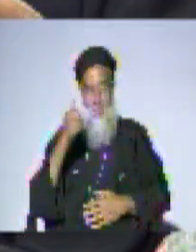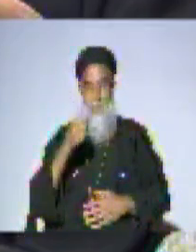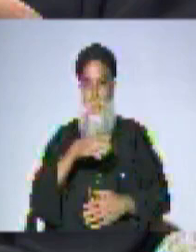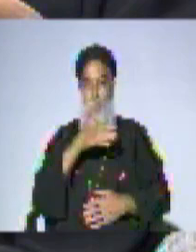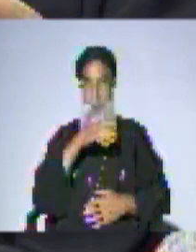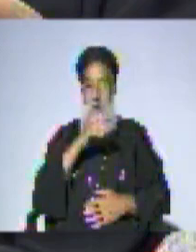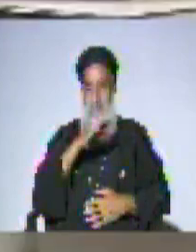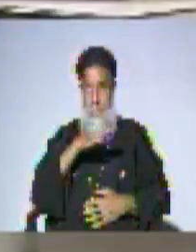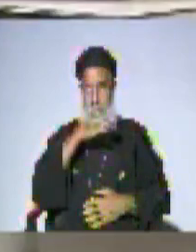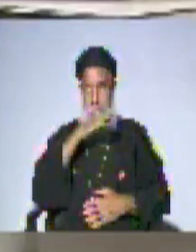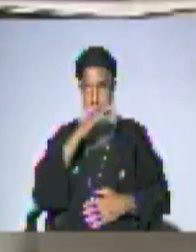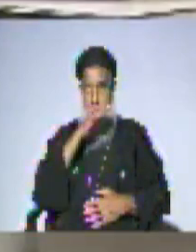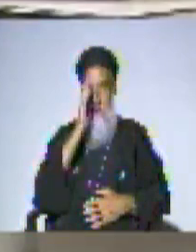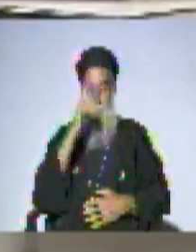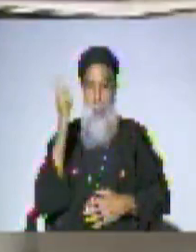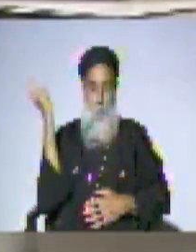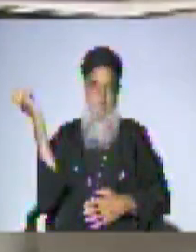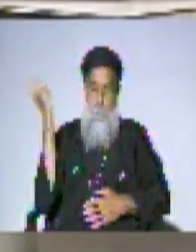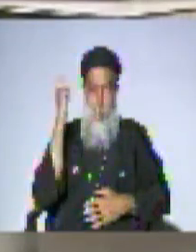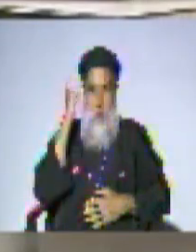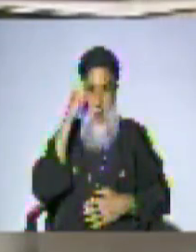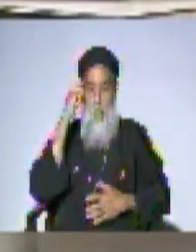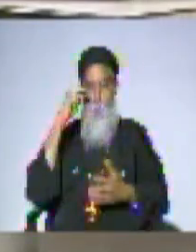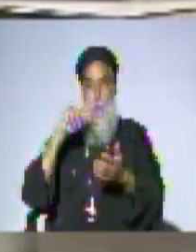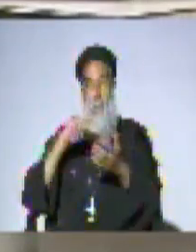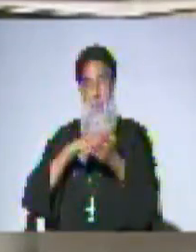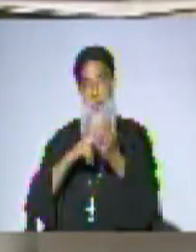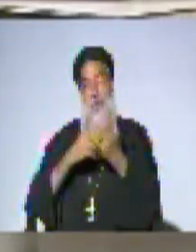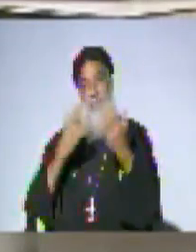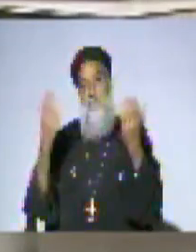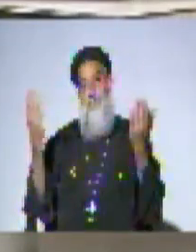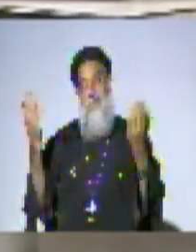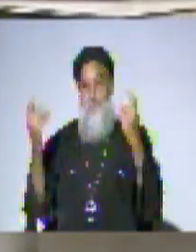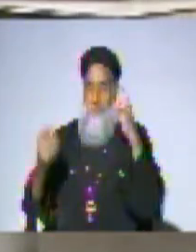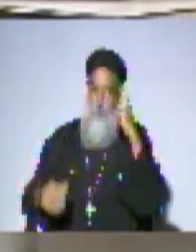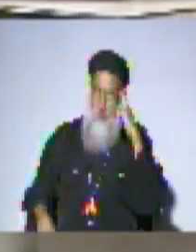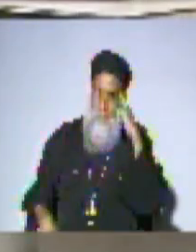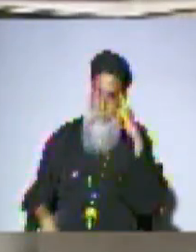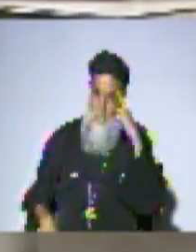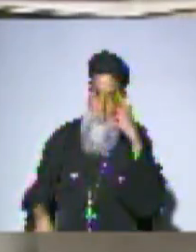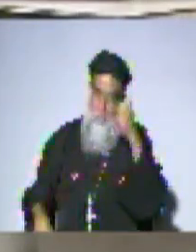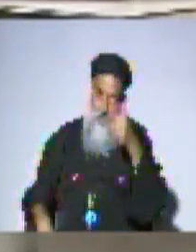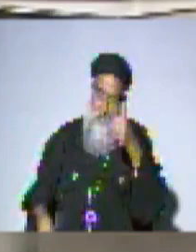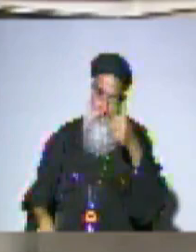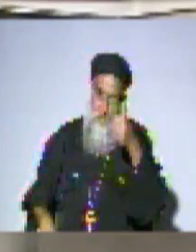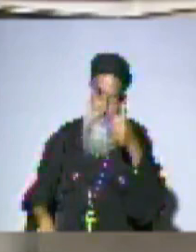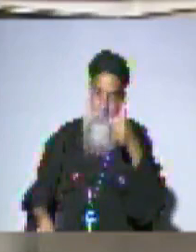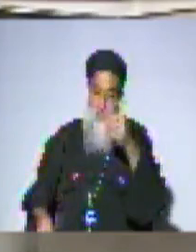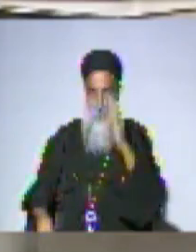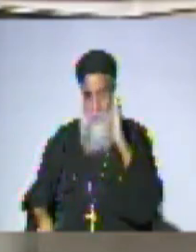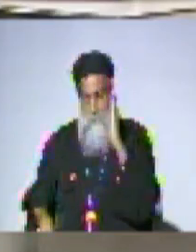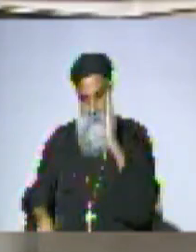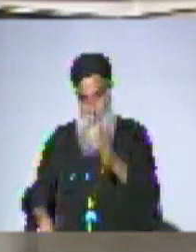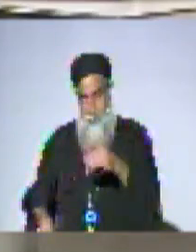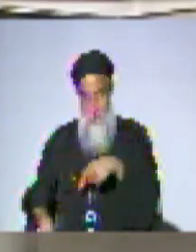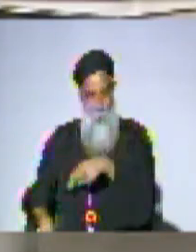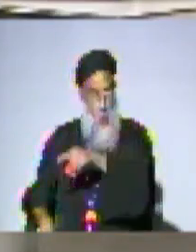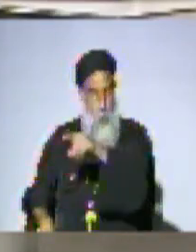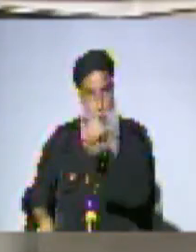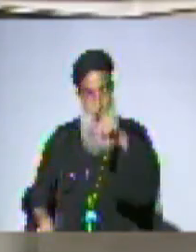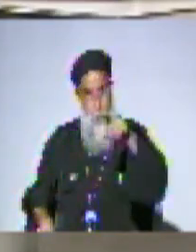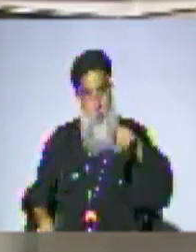يعني. يعني واعي بيعمل إيه، حكيم يتصرف بحكمة في كل